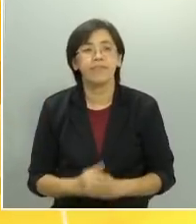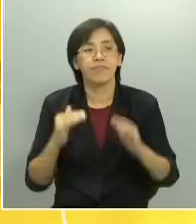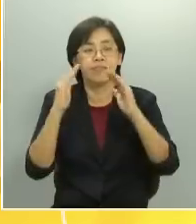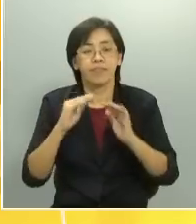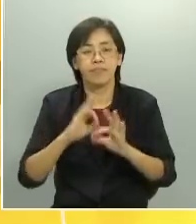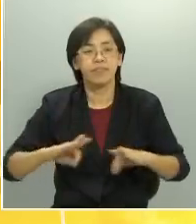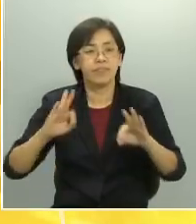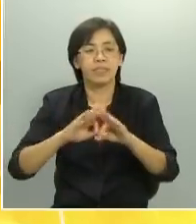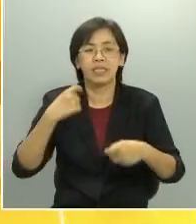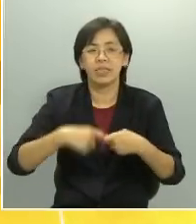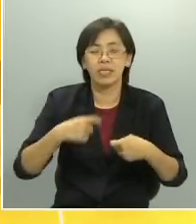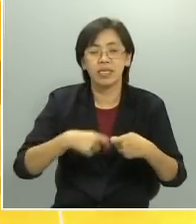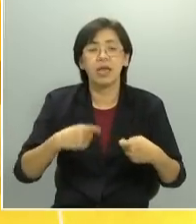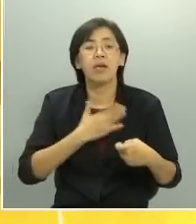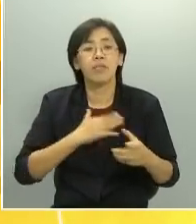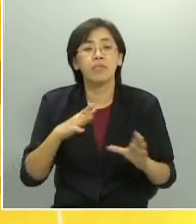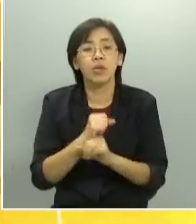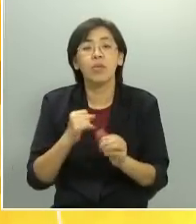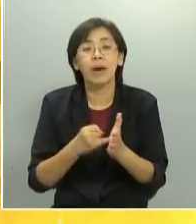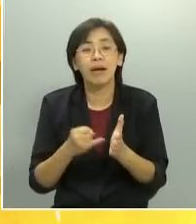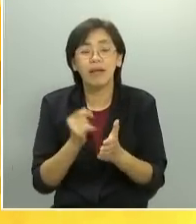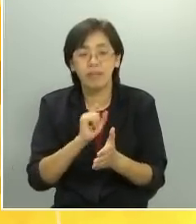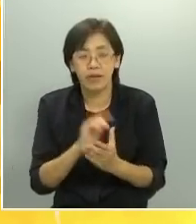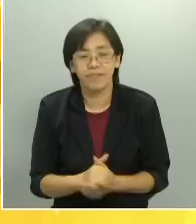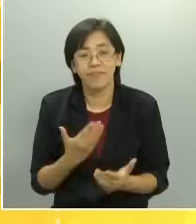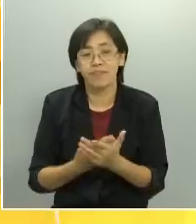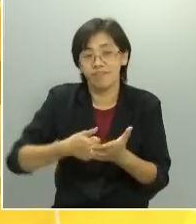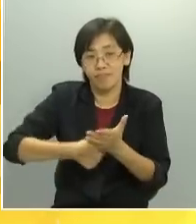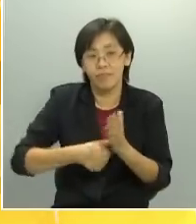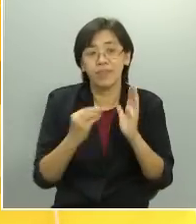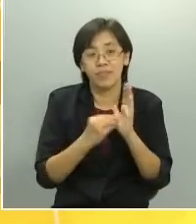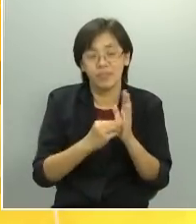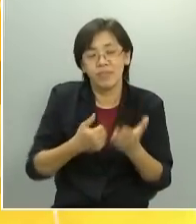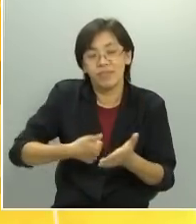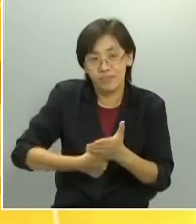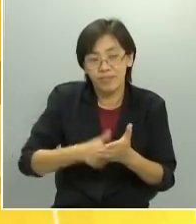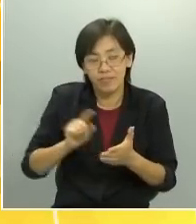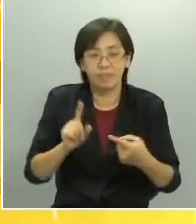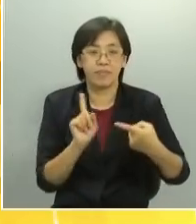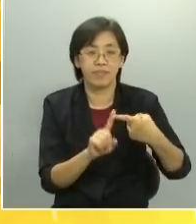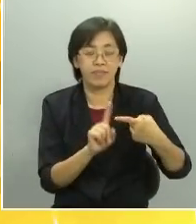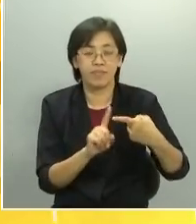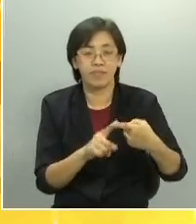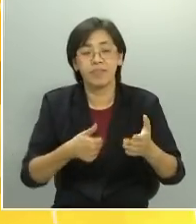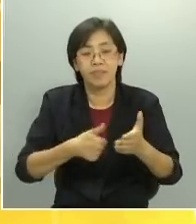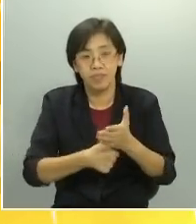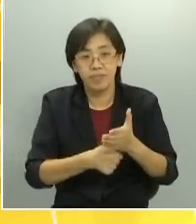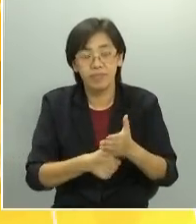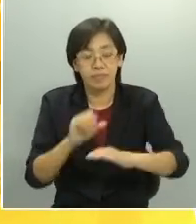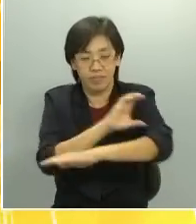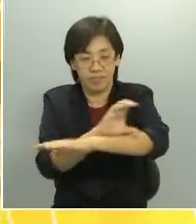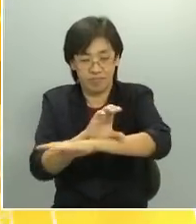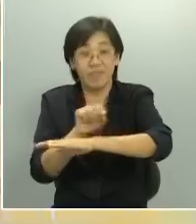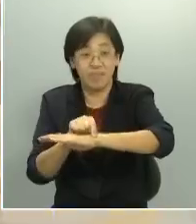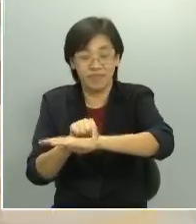แต่ยากนิดนึงผมสรุปง่ายๆมันมีหนี้ที่กทม.รับมาอยู่หนี้ที่1เดิมเนี่ยไอ้ส่วนต่อขยาย2ท่อนเนี่